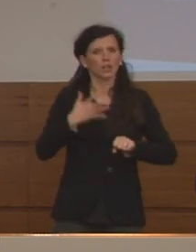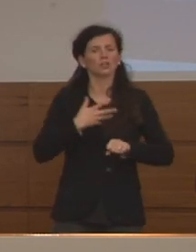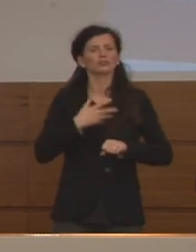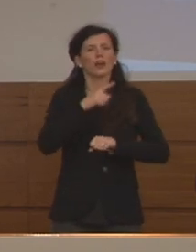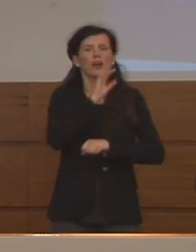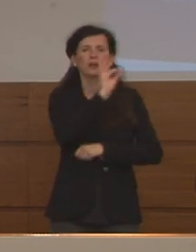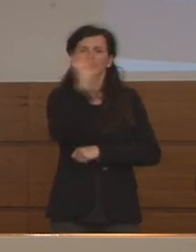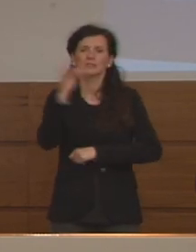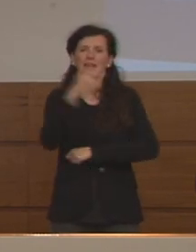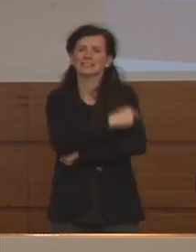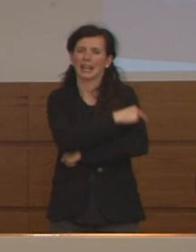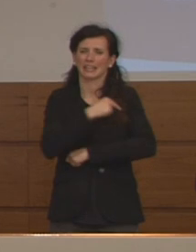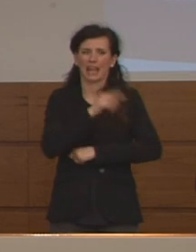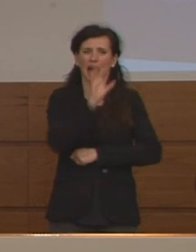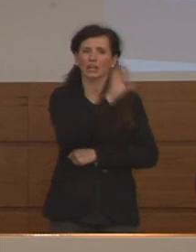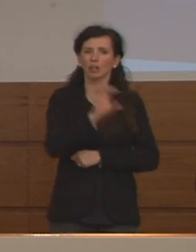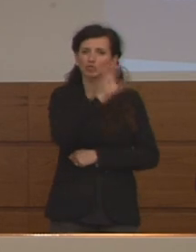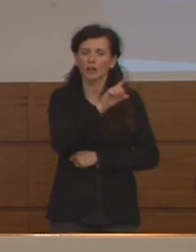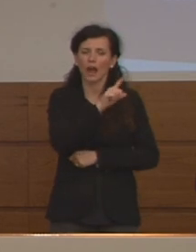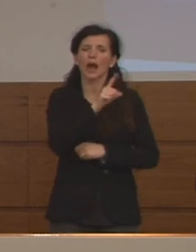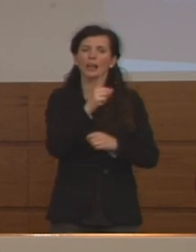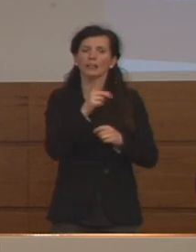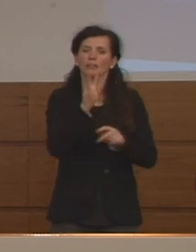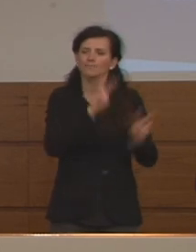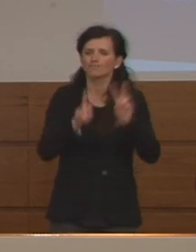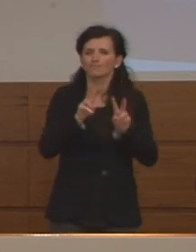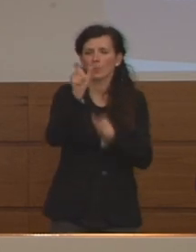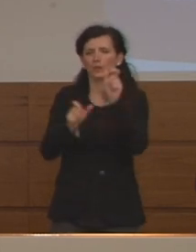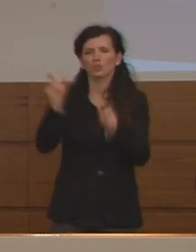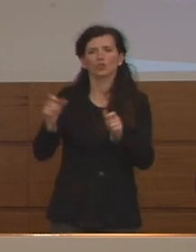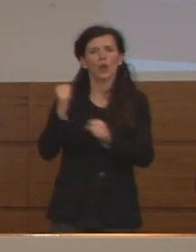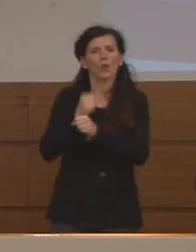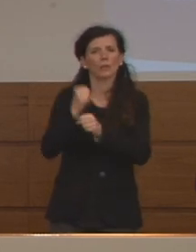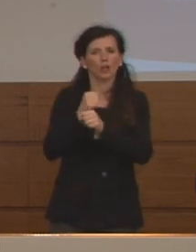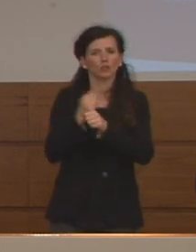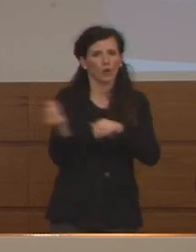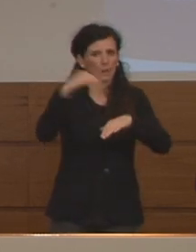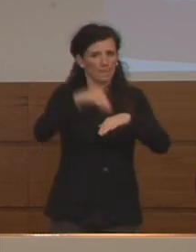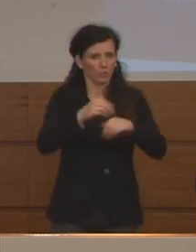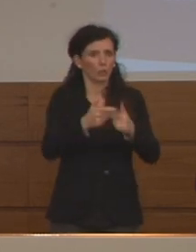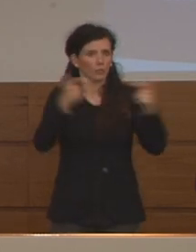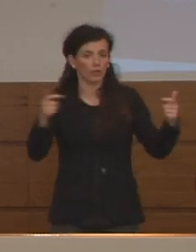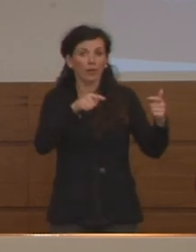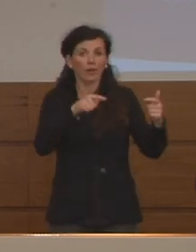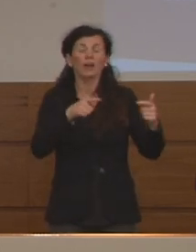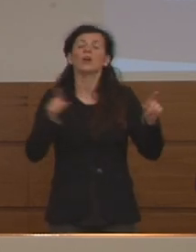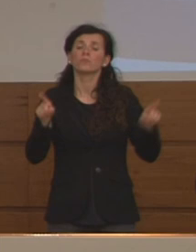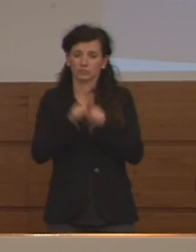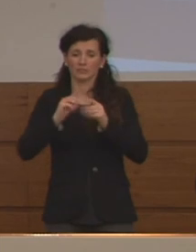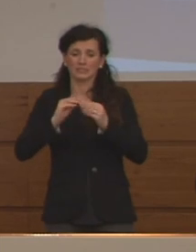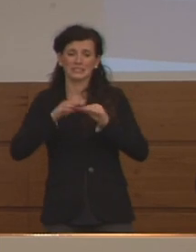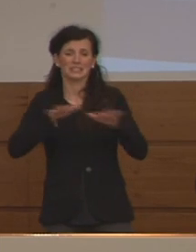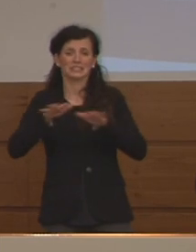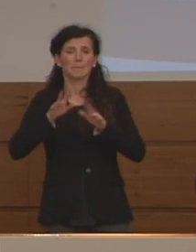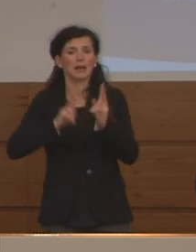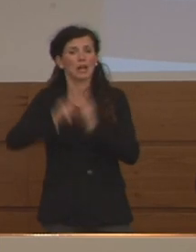provvedendo a rinforzare il personale nelle rsa ma anche il sistema nazionale di protezione civile sta provvedendo